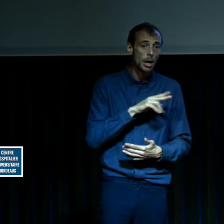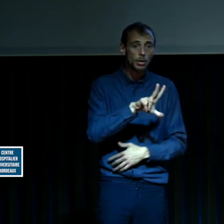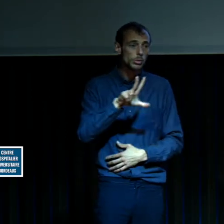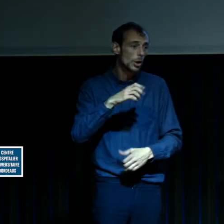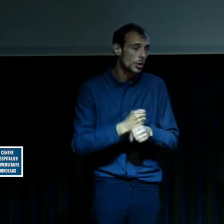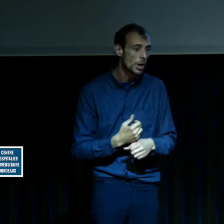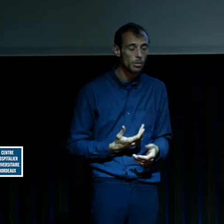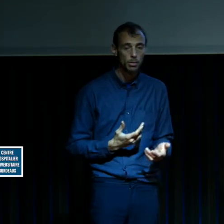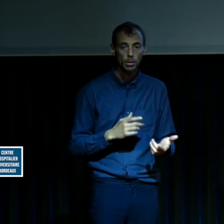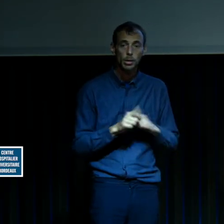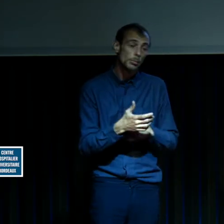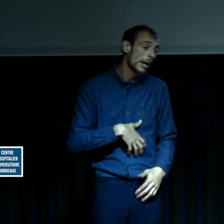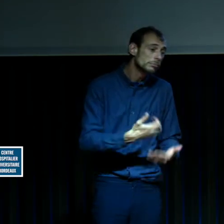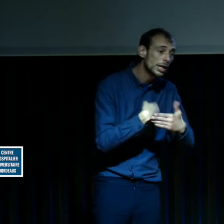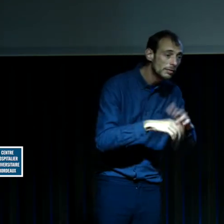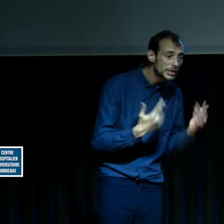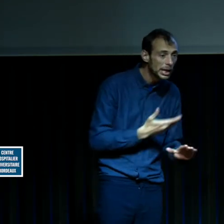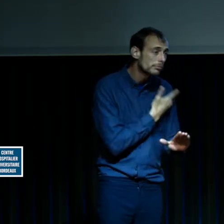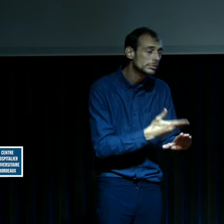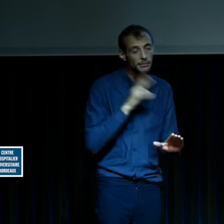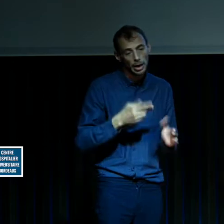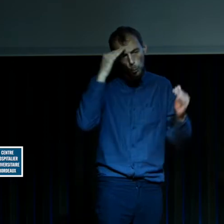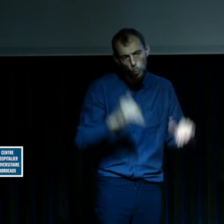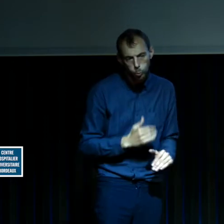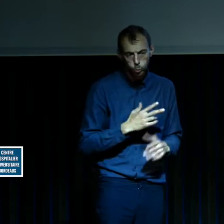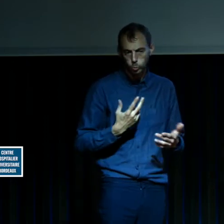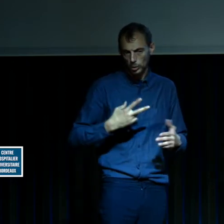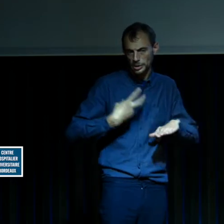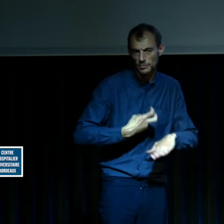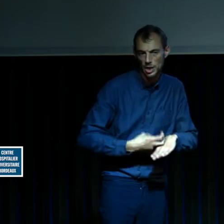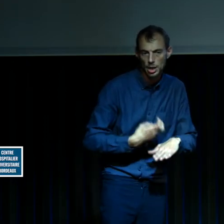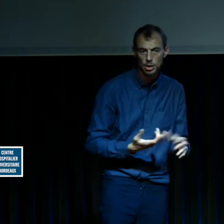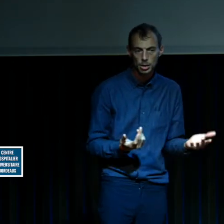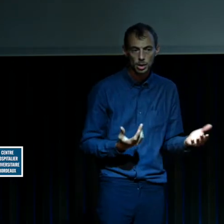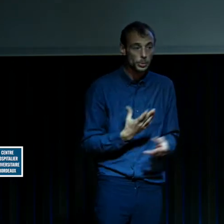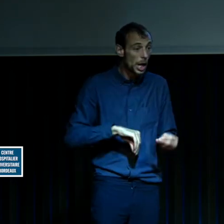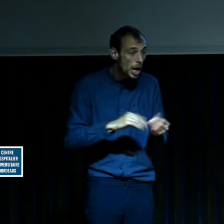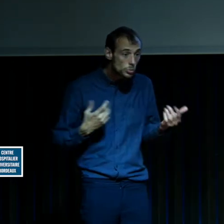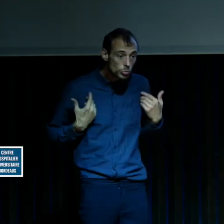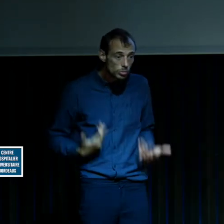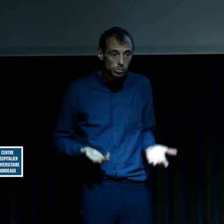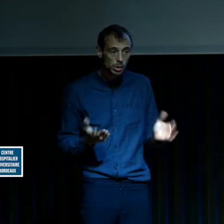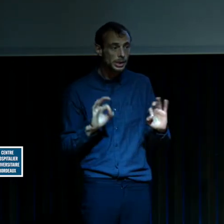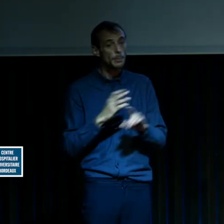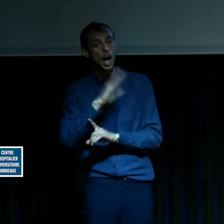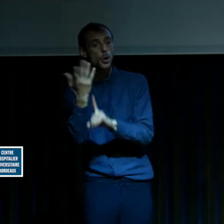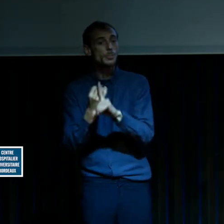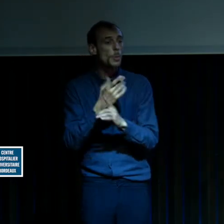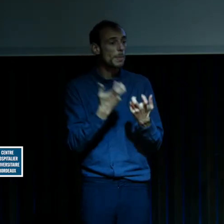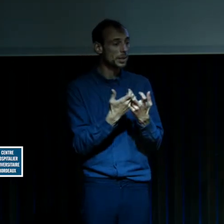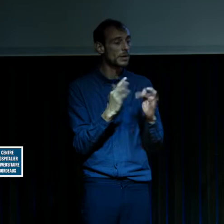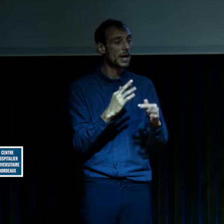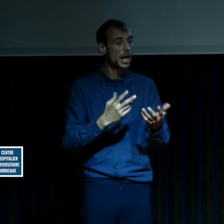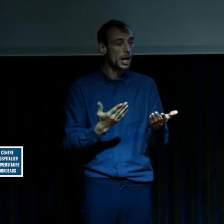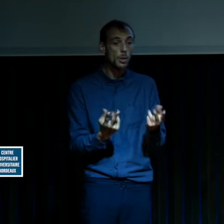postpartum difficile, parce que j'avais aucun facteur de risque. Hein, comme vous le voyez, je suis en surpoids total. Hein. Voilà,